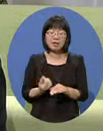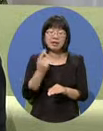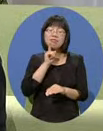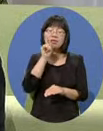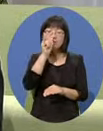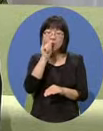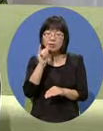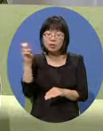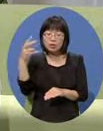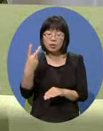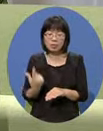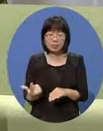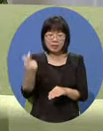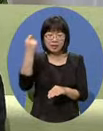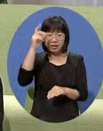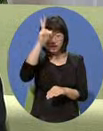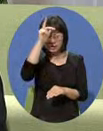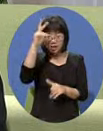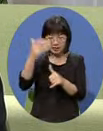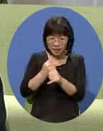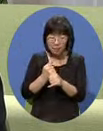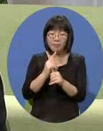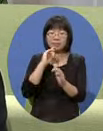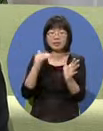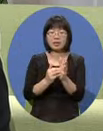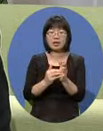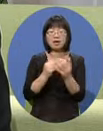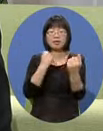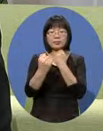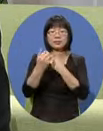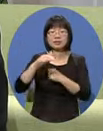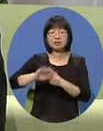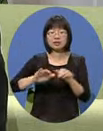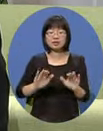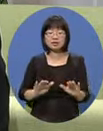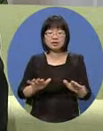그걸 가지고 이제 빨리 경찰이 잡았습니다. 그럼에도 불구하고 이제 가벼운 추행이었고